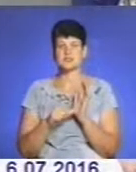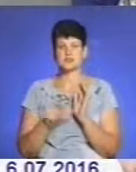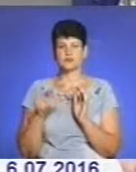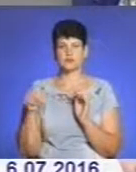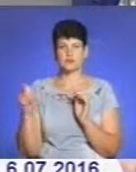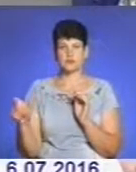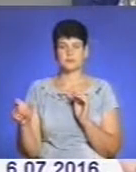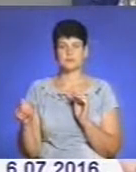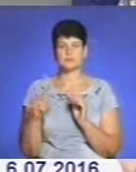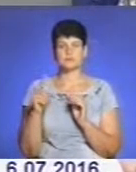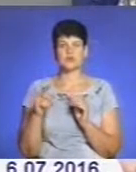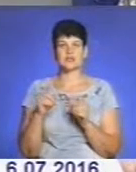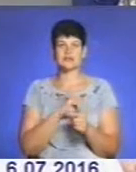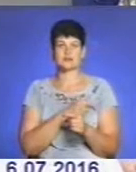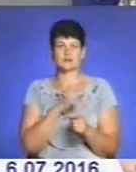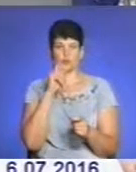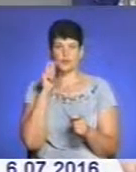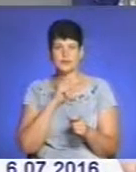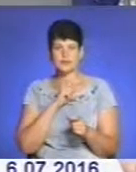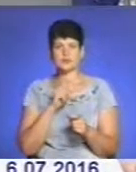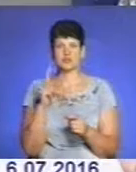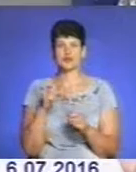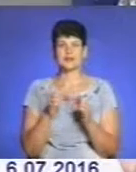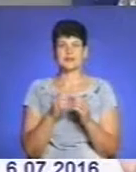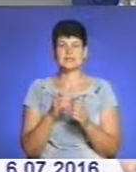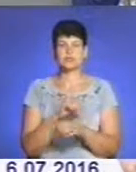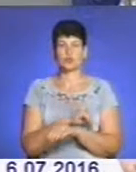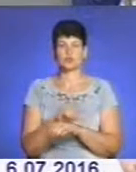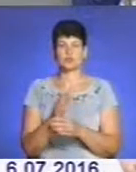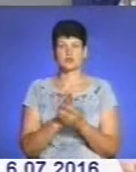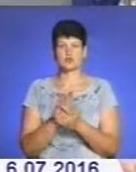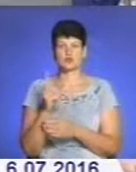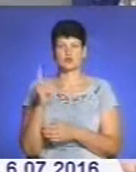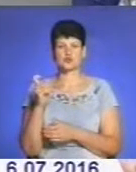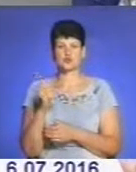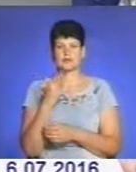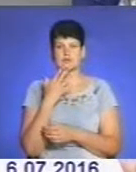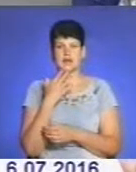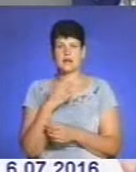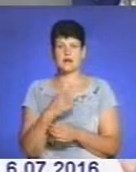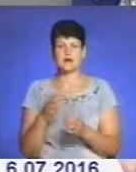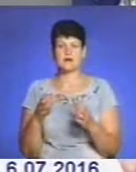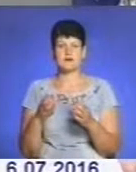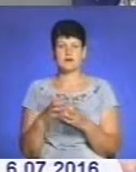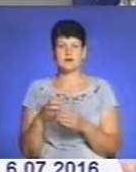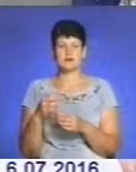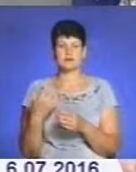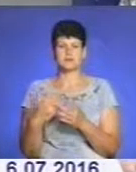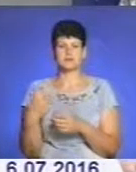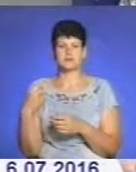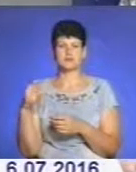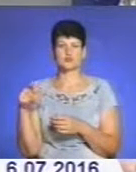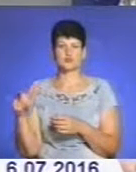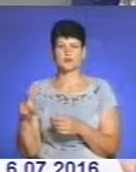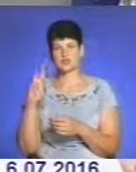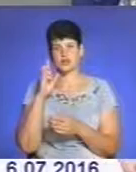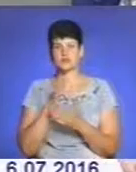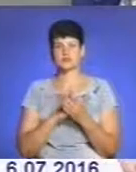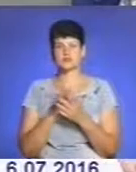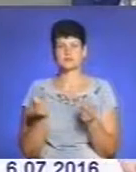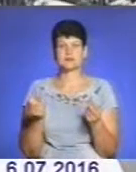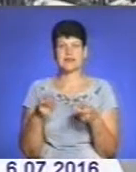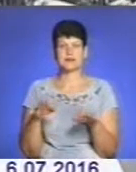сили України, 110 чоловік прикордонна служба, 100 чоловік Національна гвардія і порядка 20 чоловік Державну службу